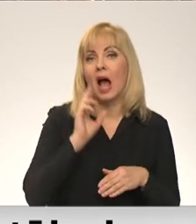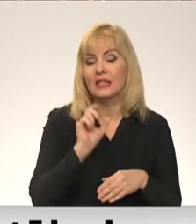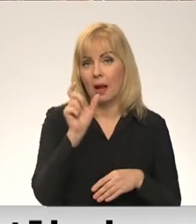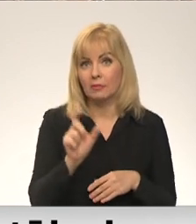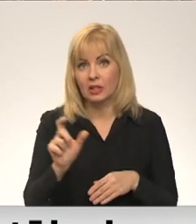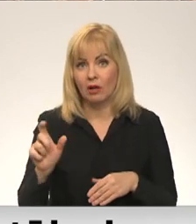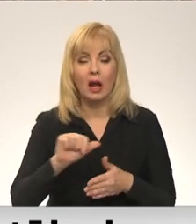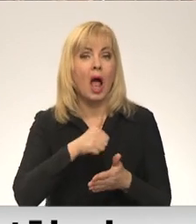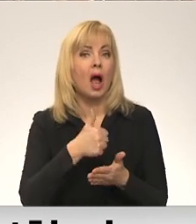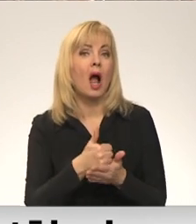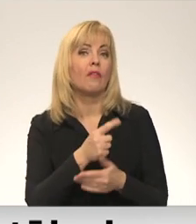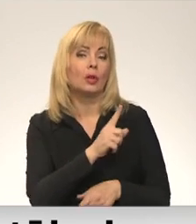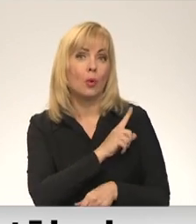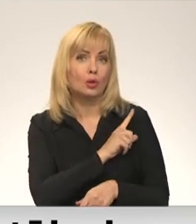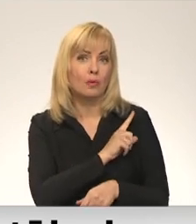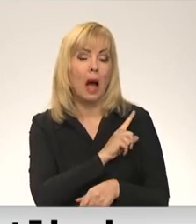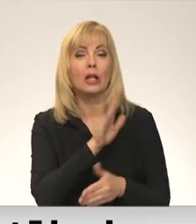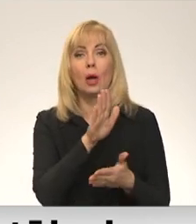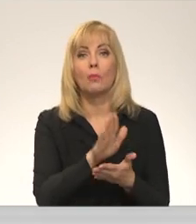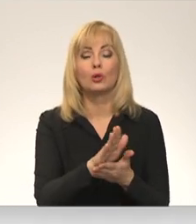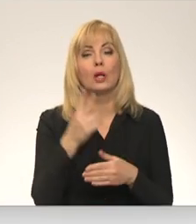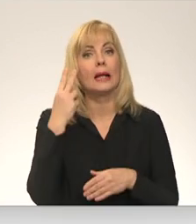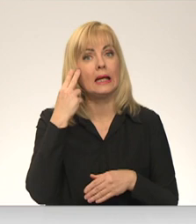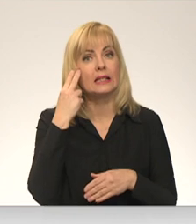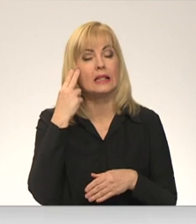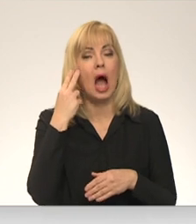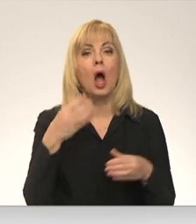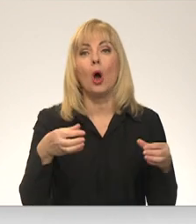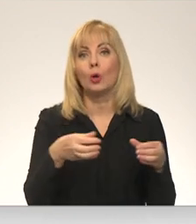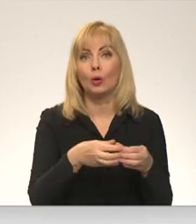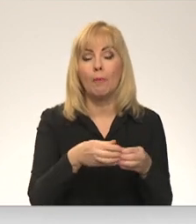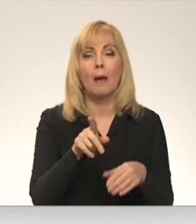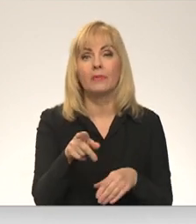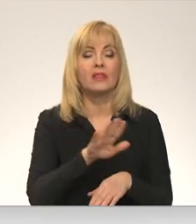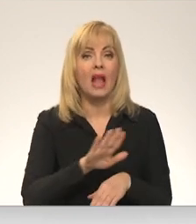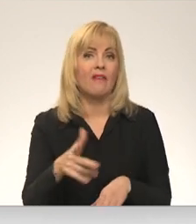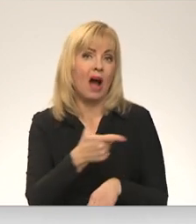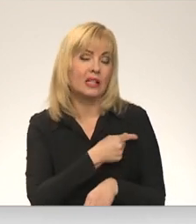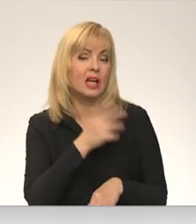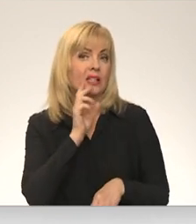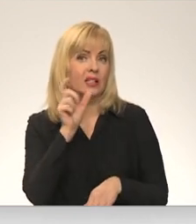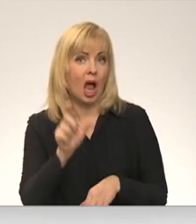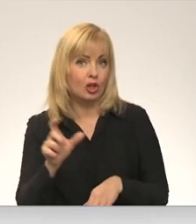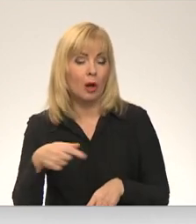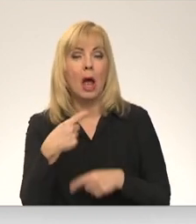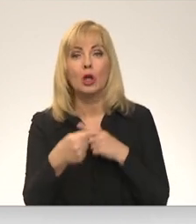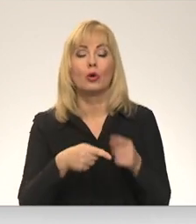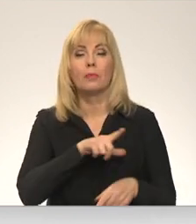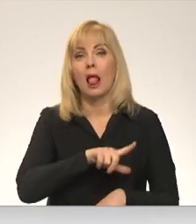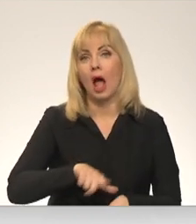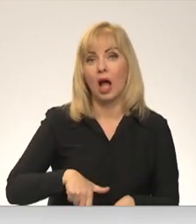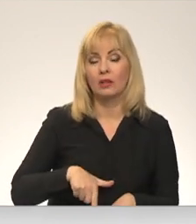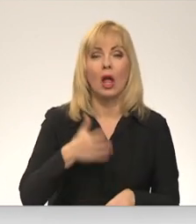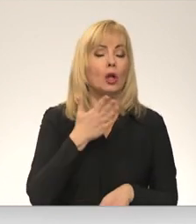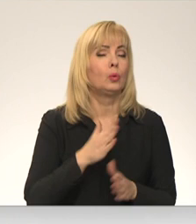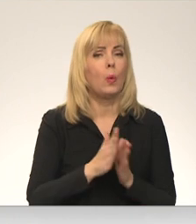cilvēkiem. Galvenā uzmanība tomēr ir uz riska grupām. Uz nevakcinātiem senioriem, jo joprojām Latvijā mums ir